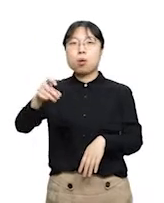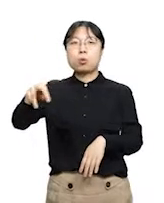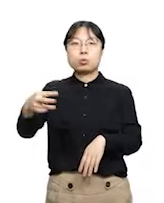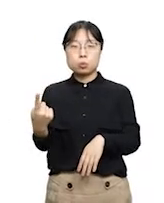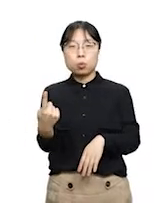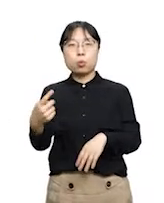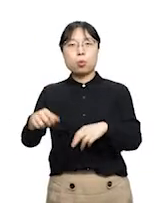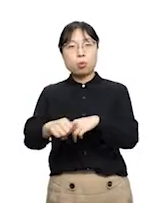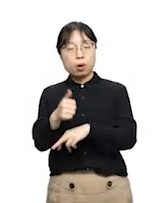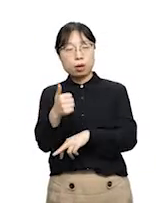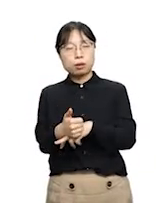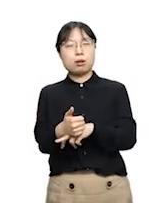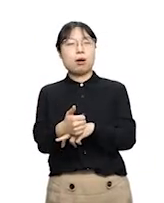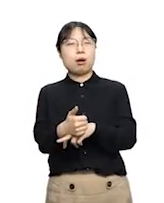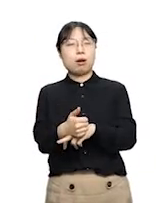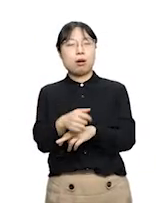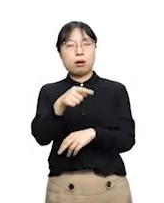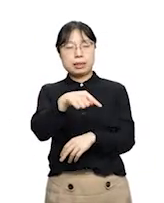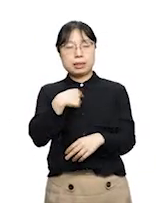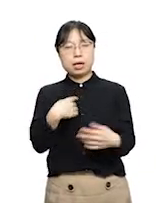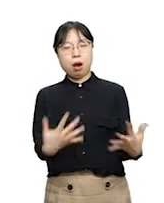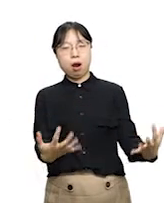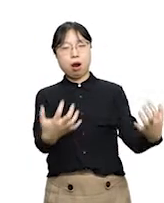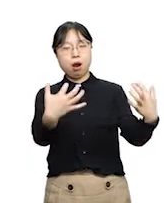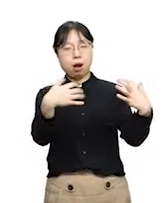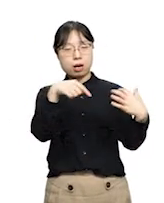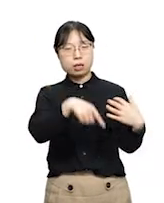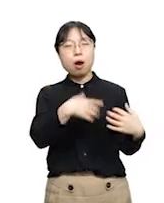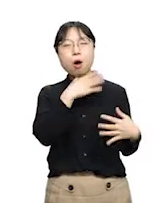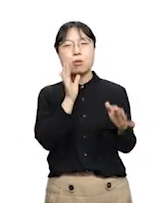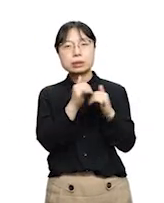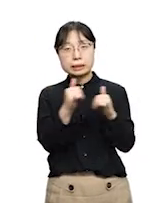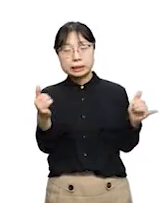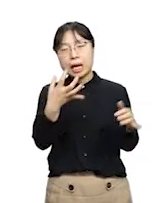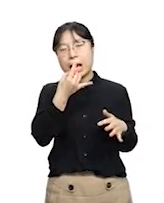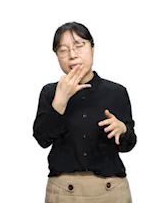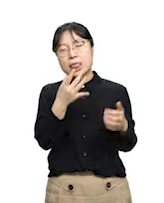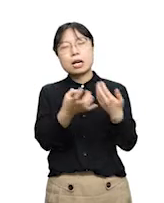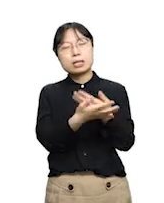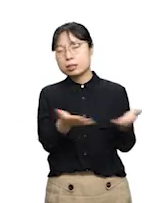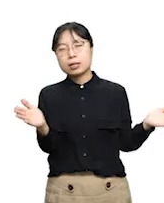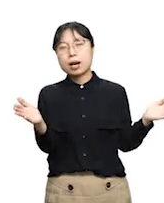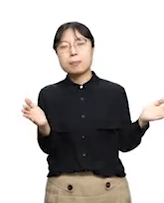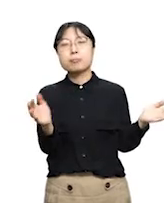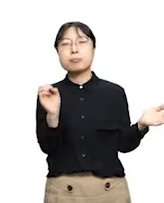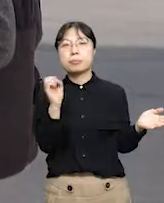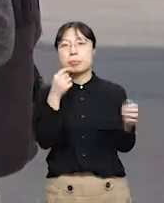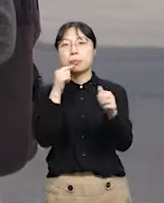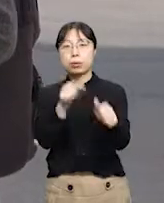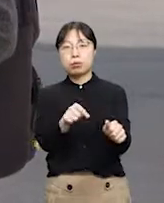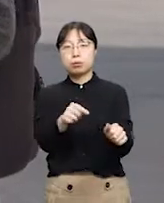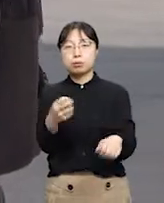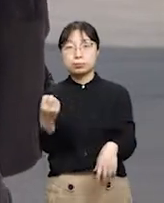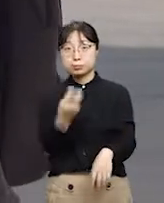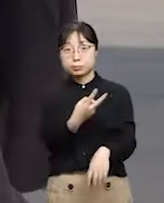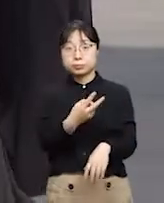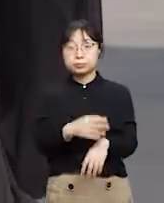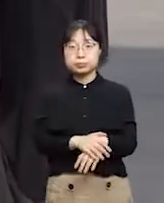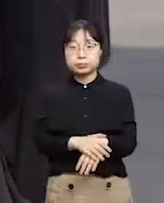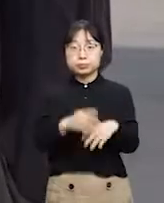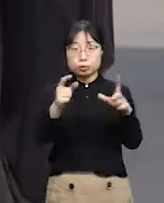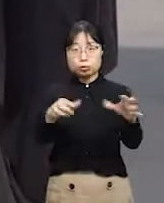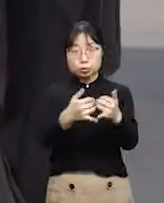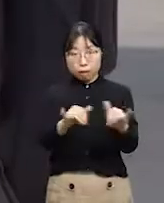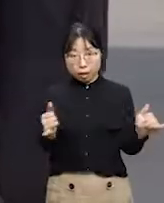경기감사에게 이때 오셨던 노인네들에게는 쌀을 나눠드려라. 그리고 이 동네